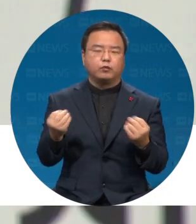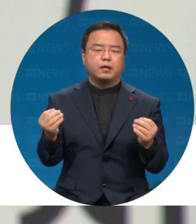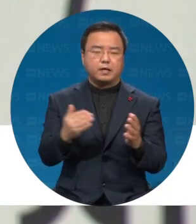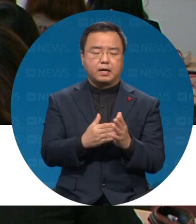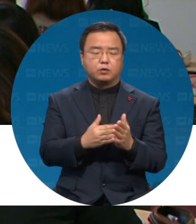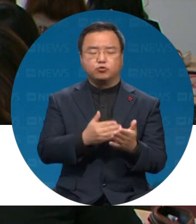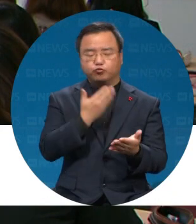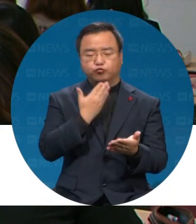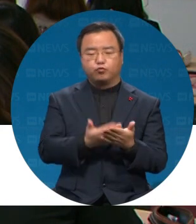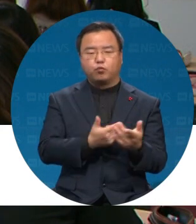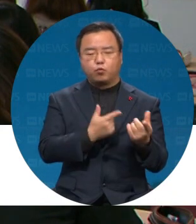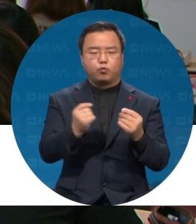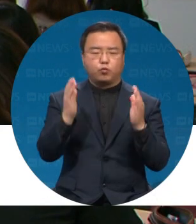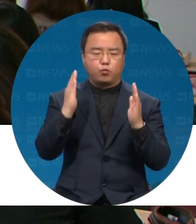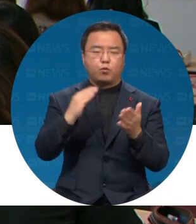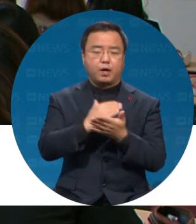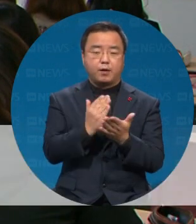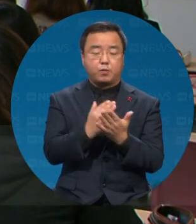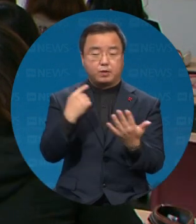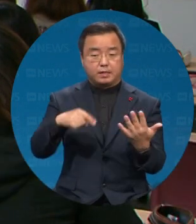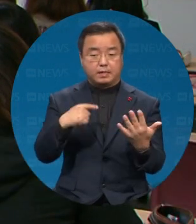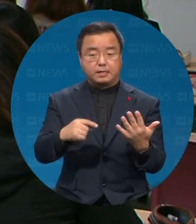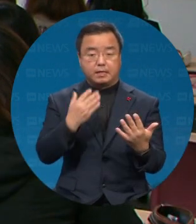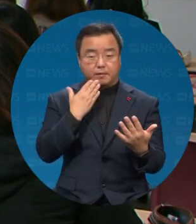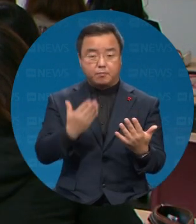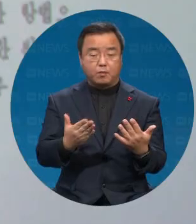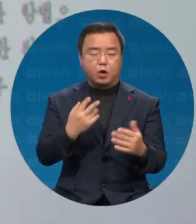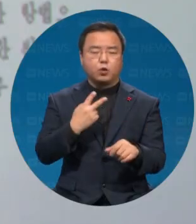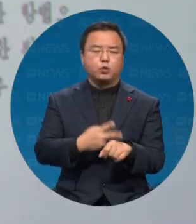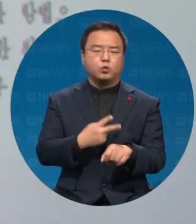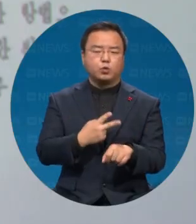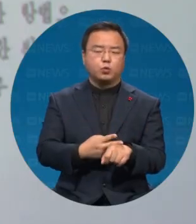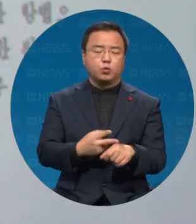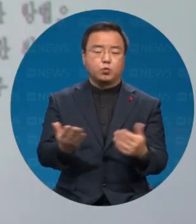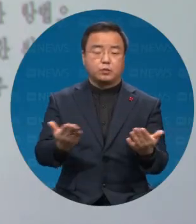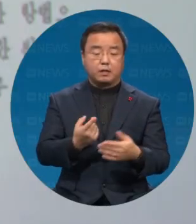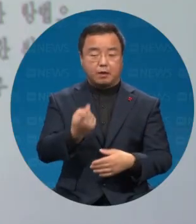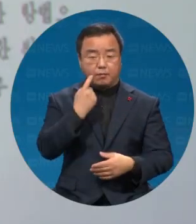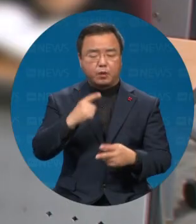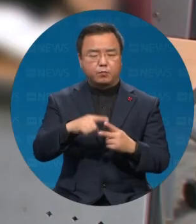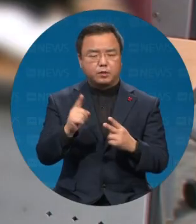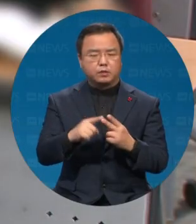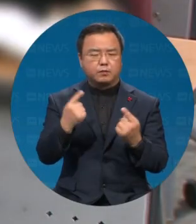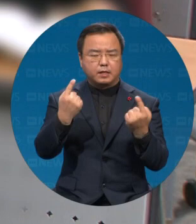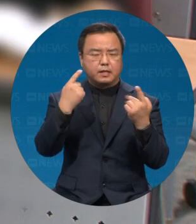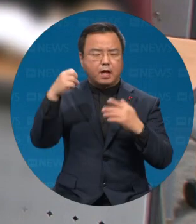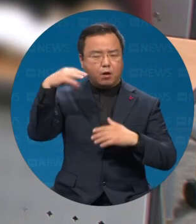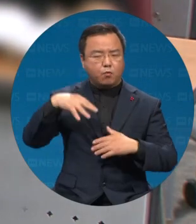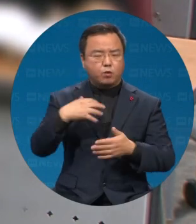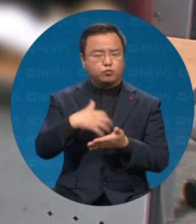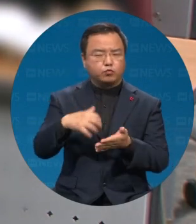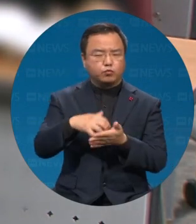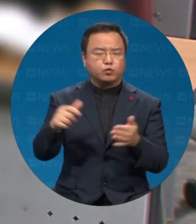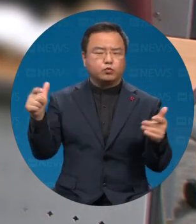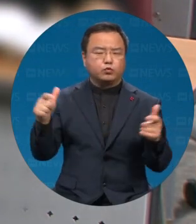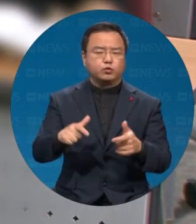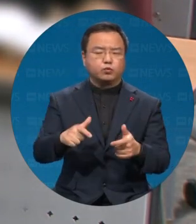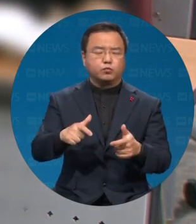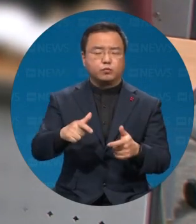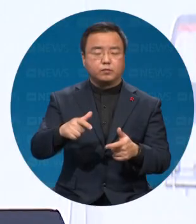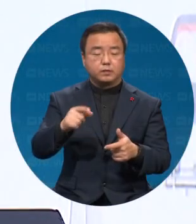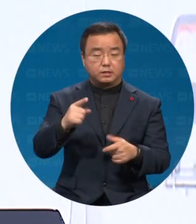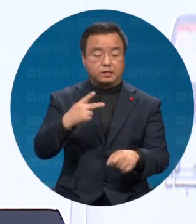됩니다 교직과정 과 교육대학원에서 양성하는 교사 수는 줄이고 기관의 기능은 특화 하겠다는